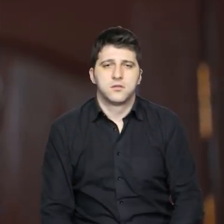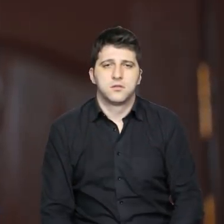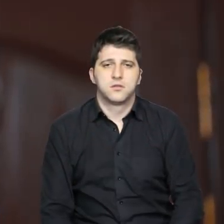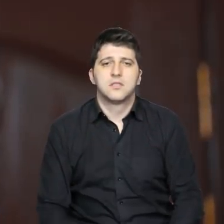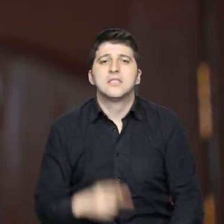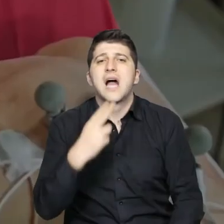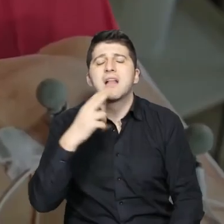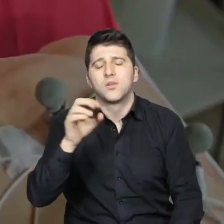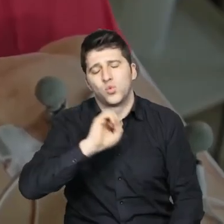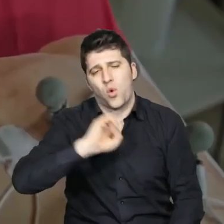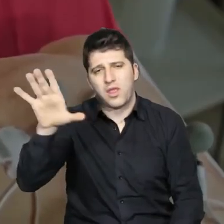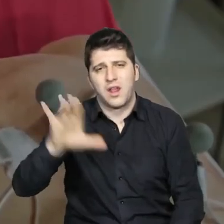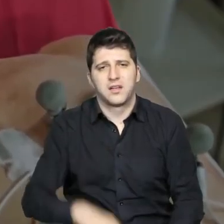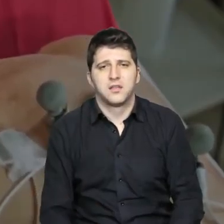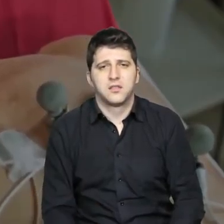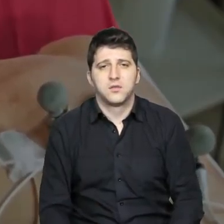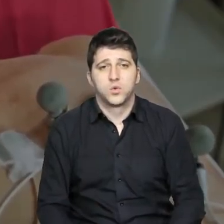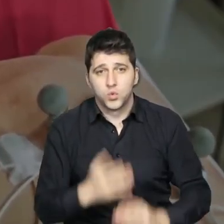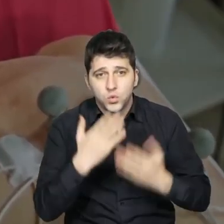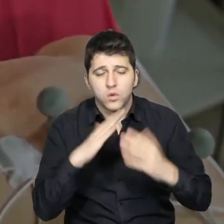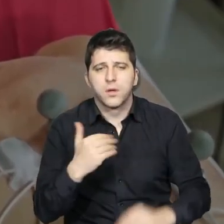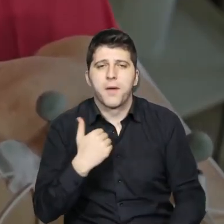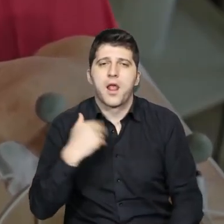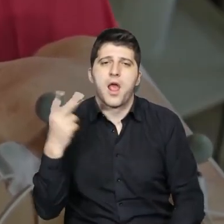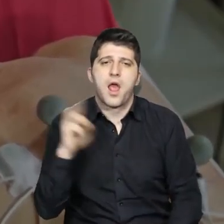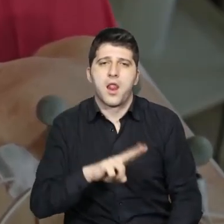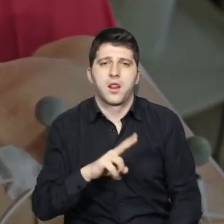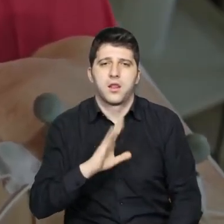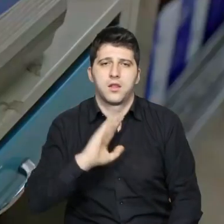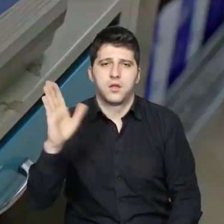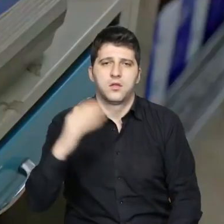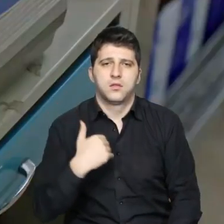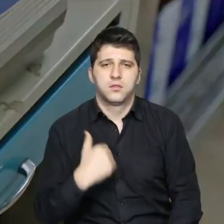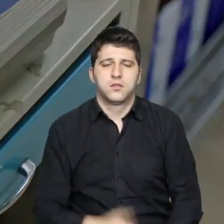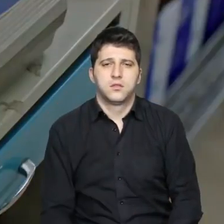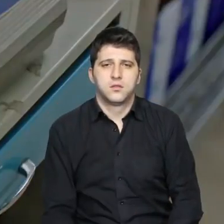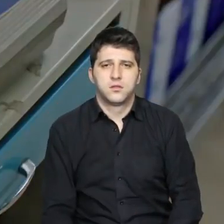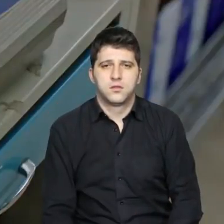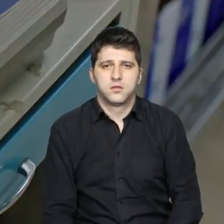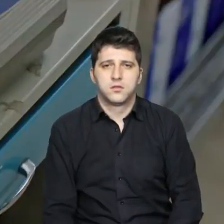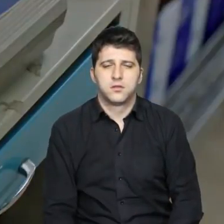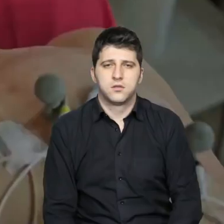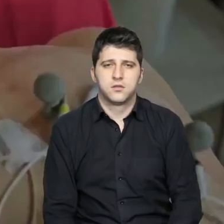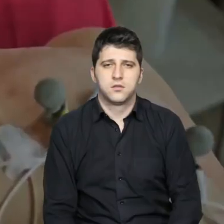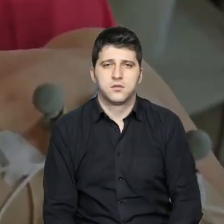Gönder o kadını, yoksa beni gönderirsin öbür tarafa.